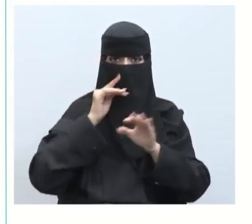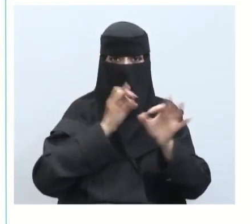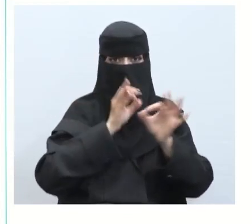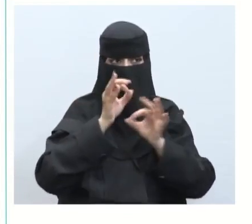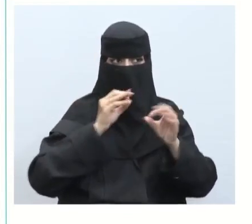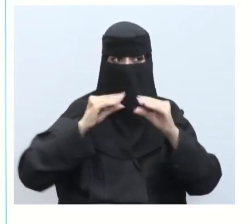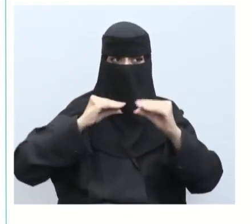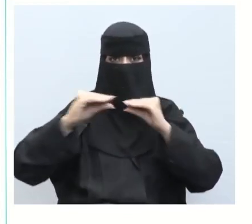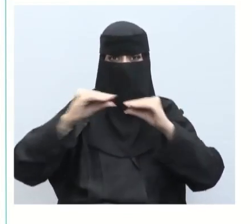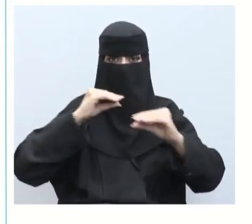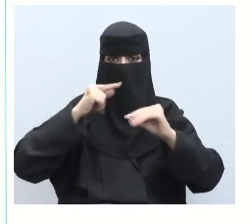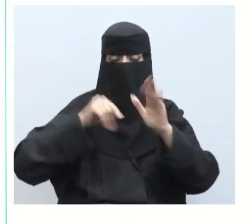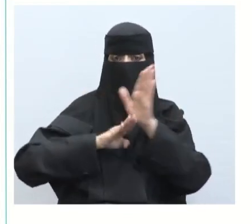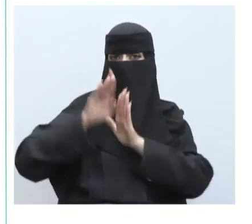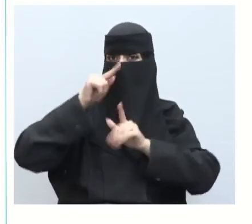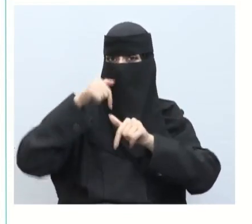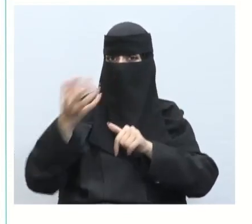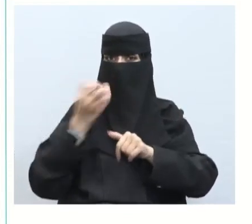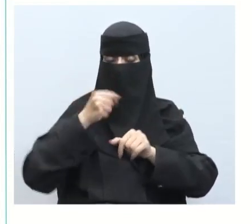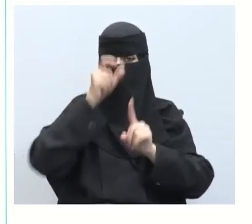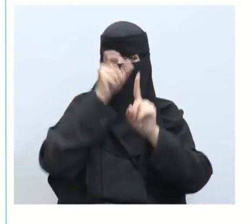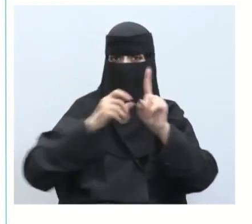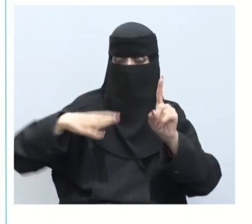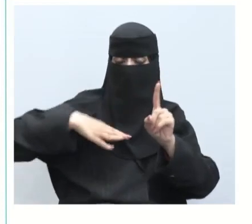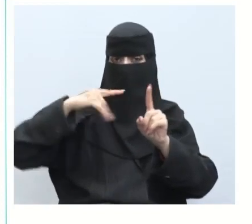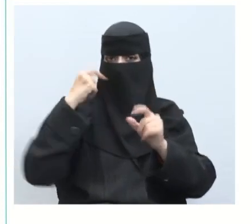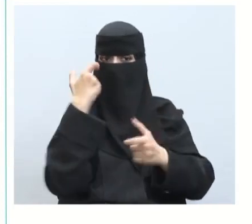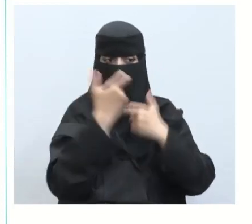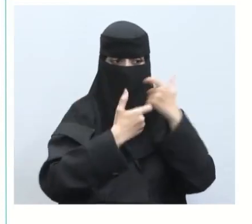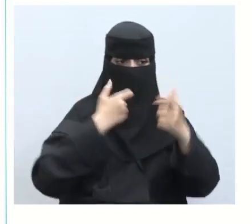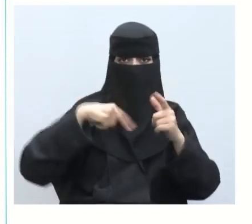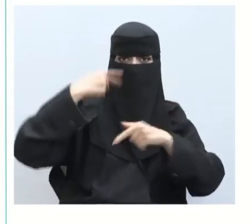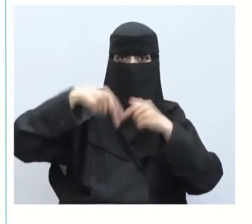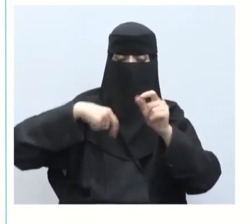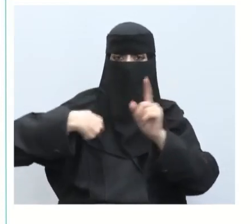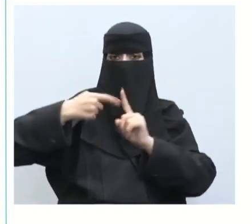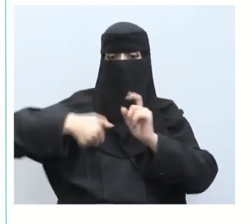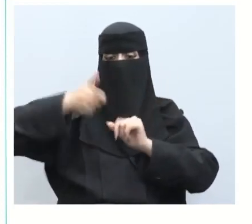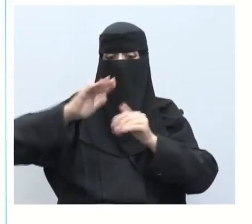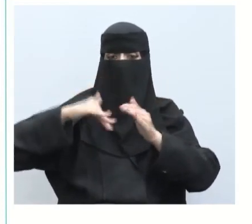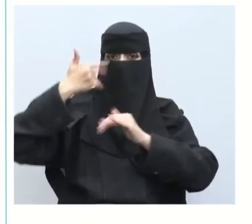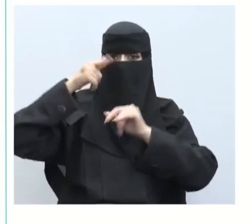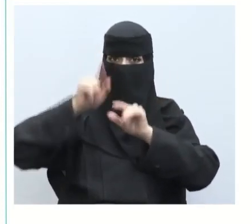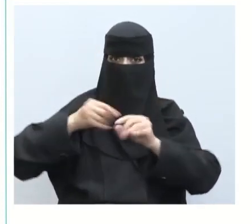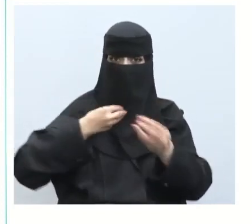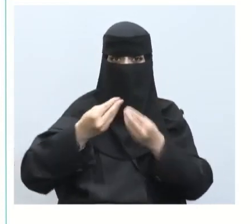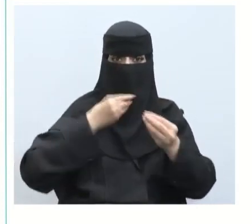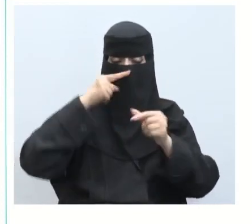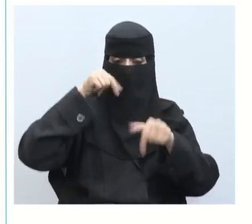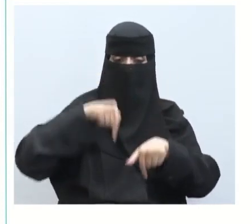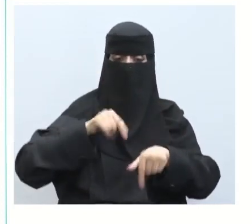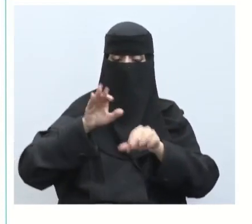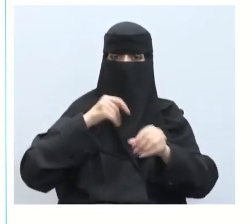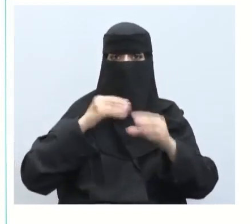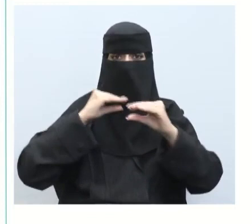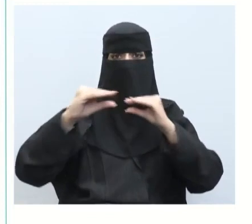تكون مري وتطويره يحتاج من المدير ان يتابع المستجدات يتابع تحقق الاهداف وبالتالي لكي يكون فعال اذا لابد ان